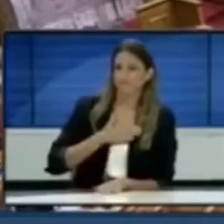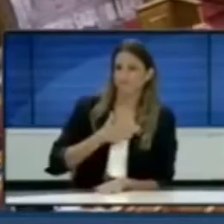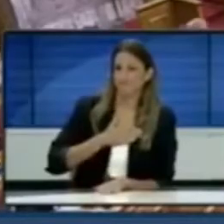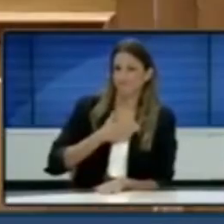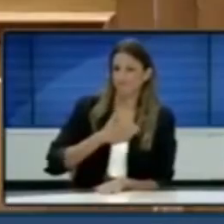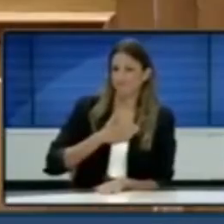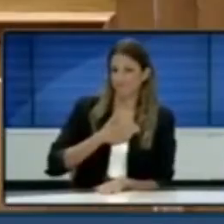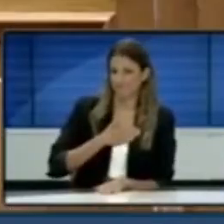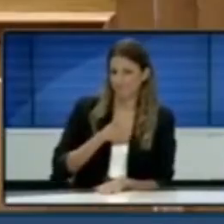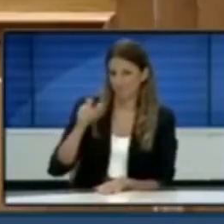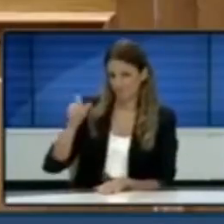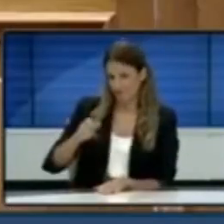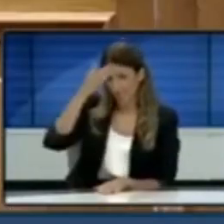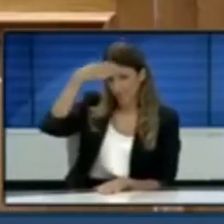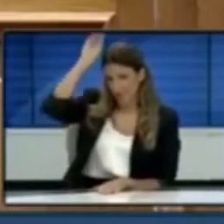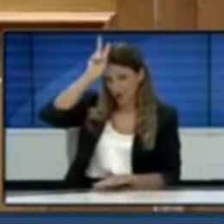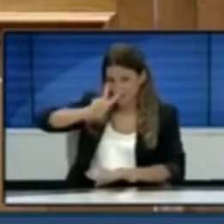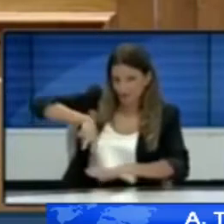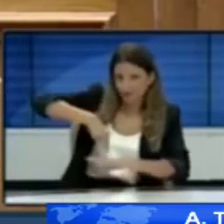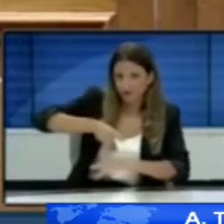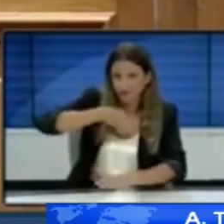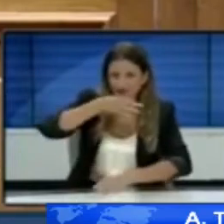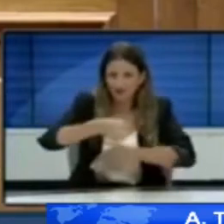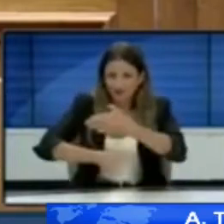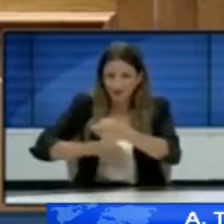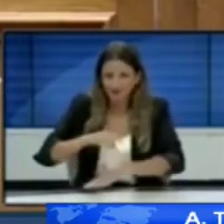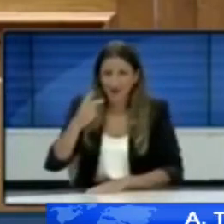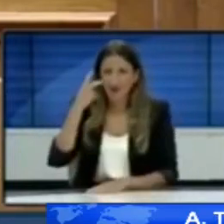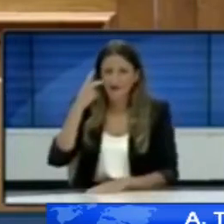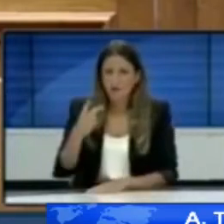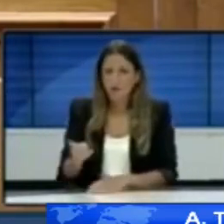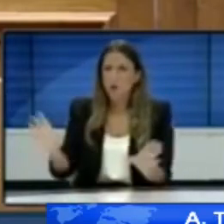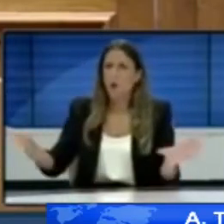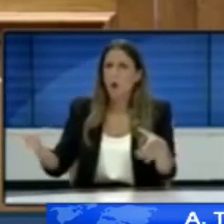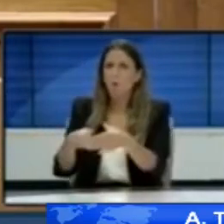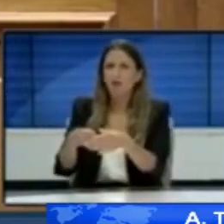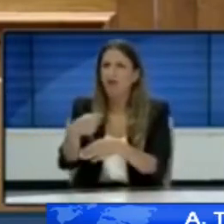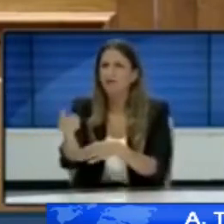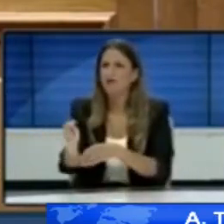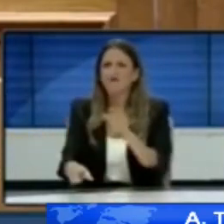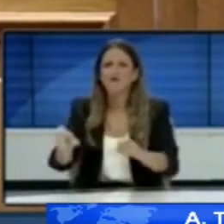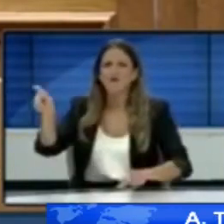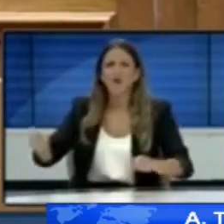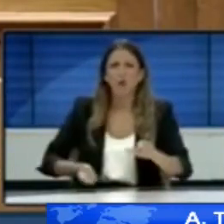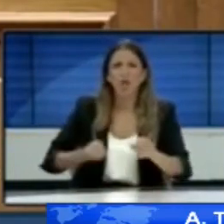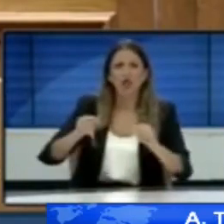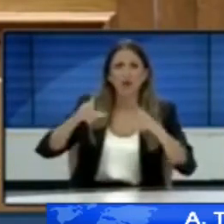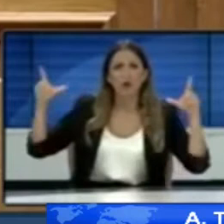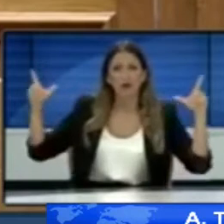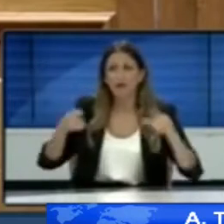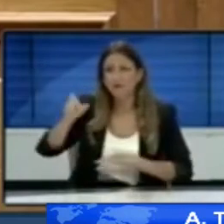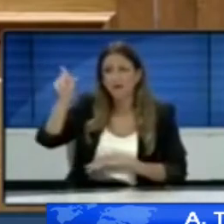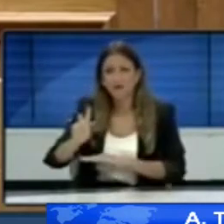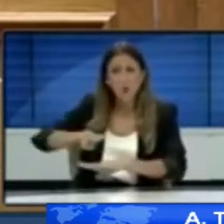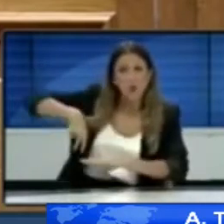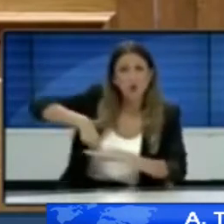Βλέπω ότι η κοινοβουλευτική σας ομάδα, κύριε Μητσοτάκη, σας χειροκρότησε θερμά σήμερα. Σηκώθηκαν και